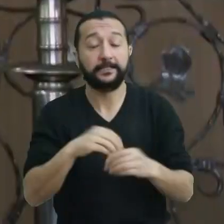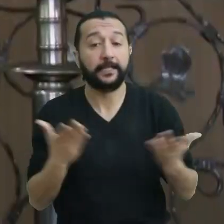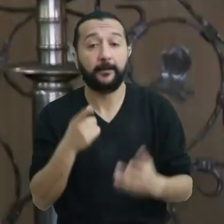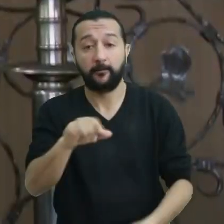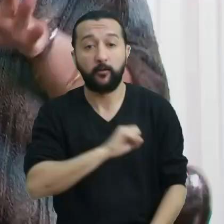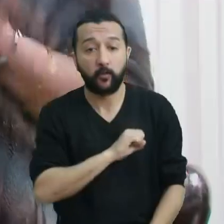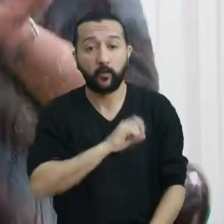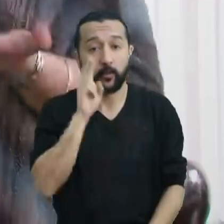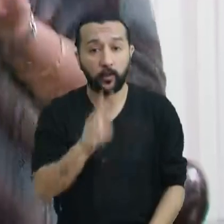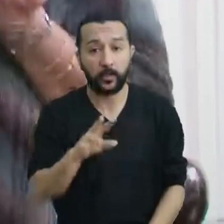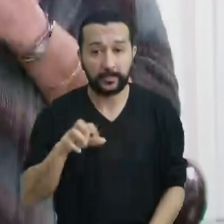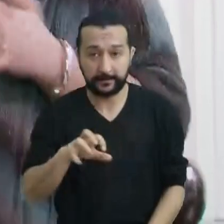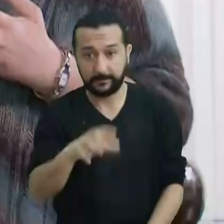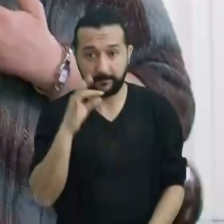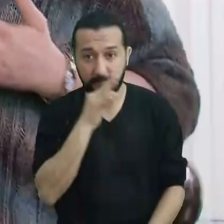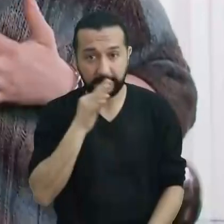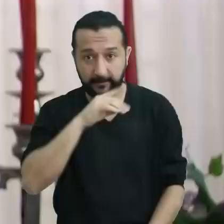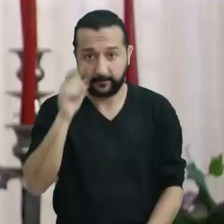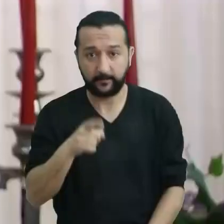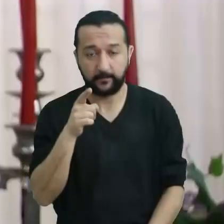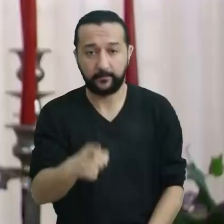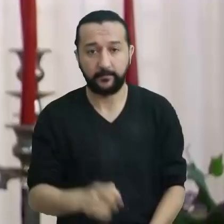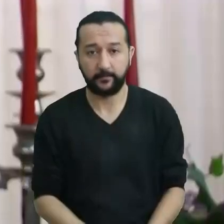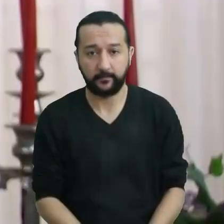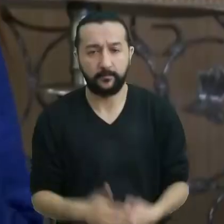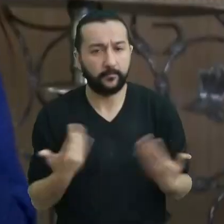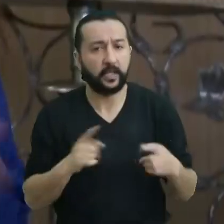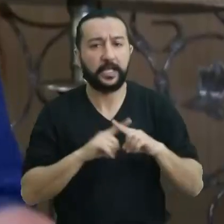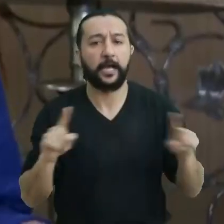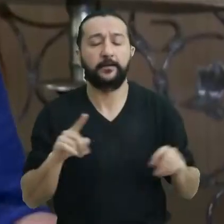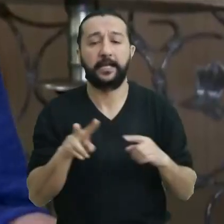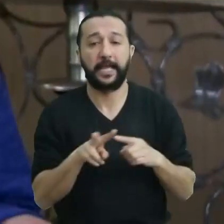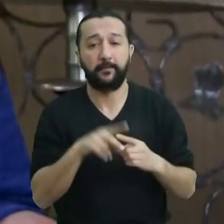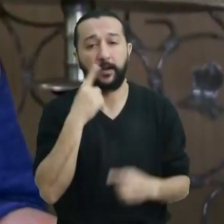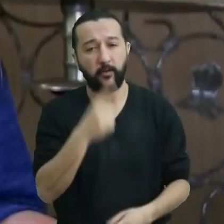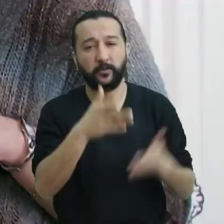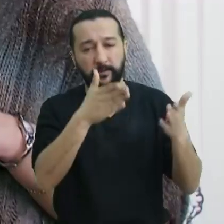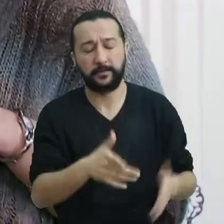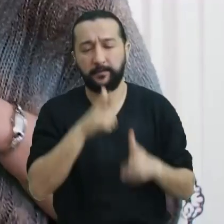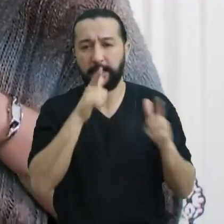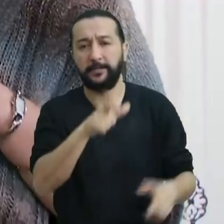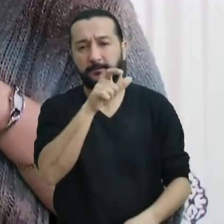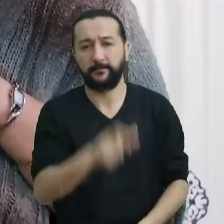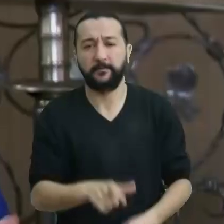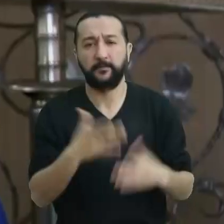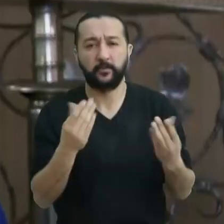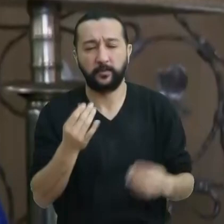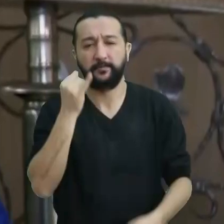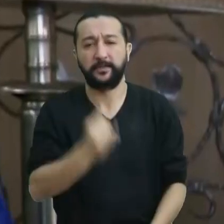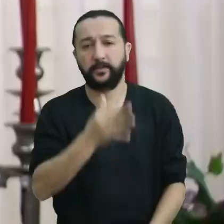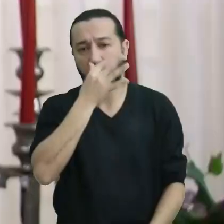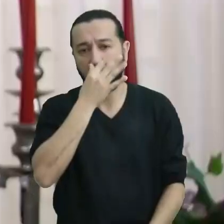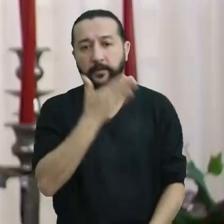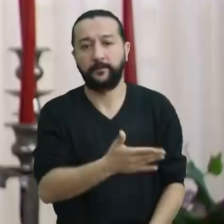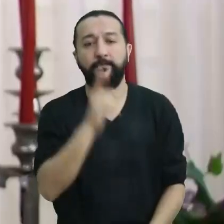yani o gördüğünüz acaba Tarantino'ya falan mı benziyordu? Hayır Kemal'ime görünce bağırdım canım. Ay o kadar da pis kokuyor